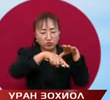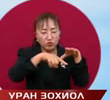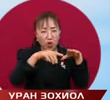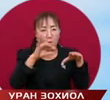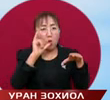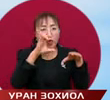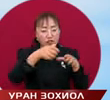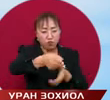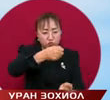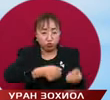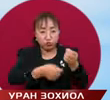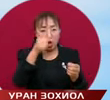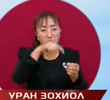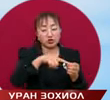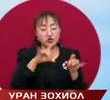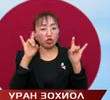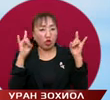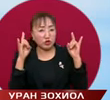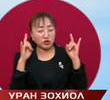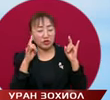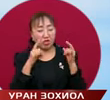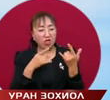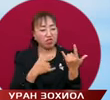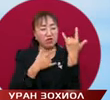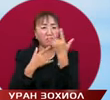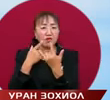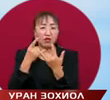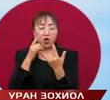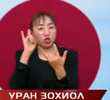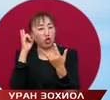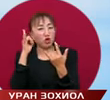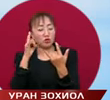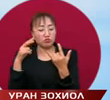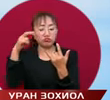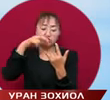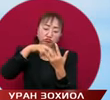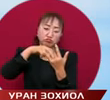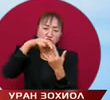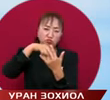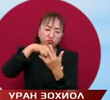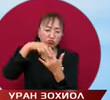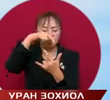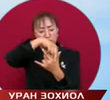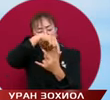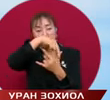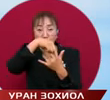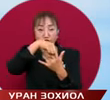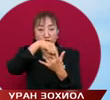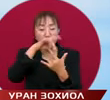хөвтүүлээд бордоход, хоёр бүхнийх нь хооронд бүгдээрээ багтахгүй болохоор зарим нь хүзүүн дээр нь